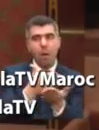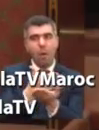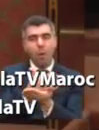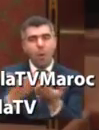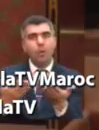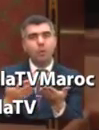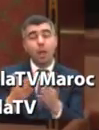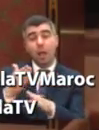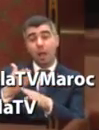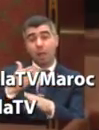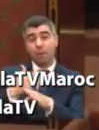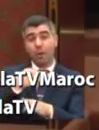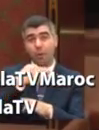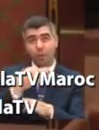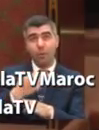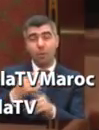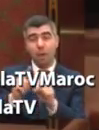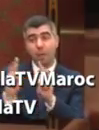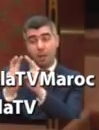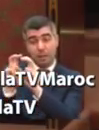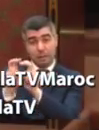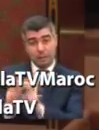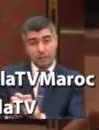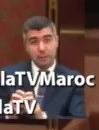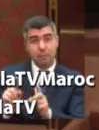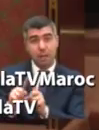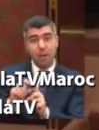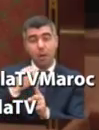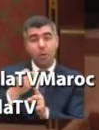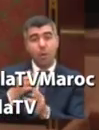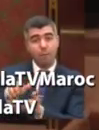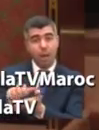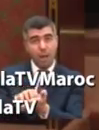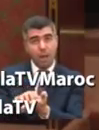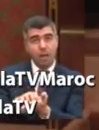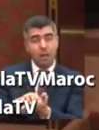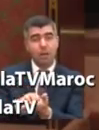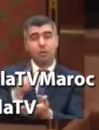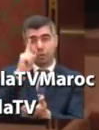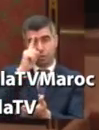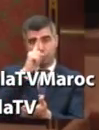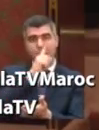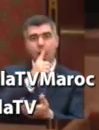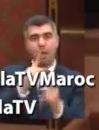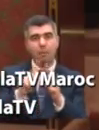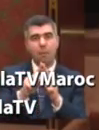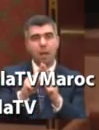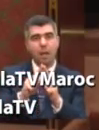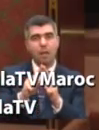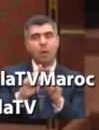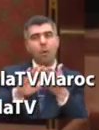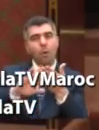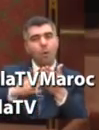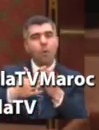وانا قلت قبيله انه واخا غادي يهبط المنتوج ديال السيريال هذه السنه، غادي يبقى يعني المنتوج الدخل